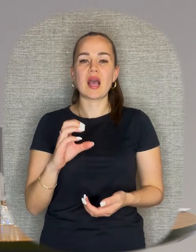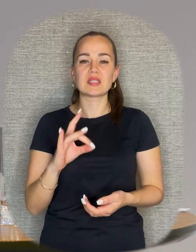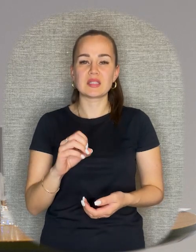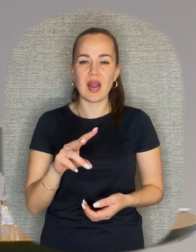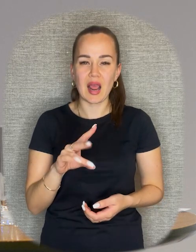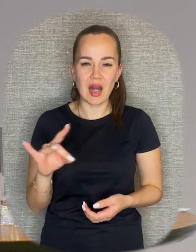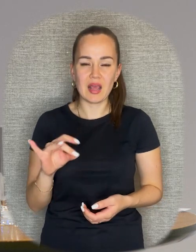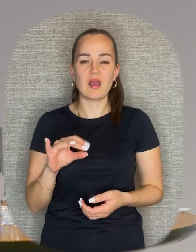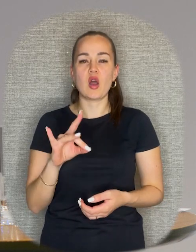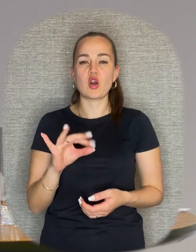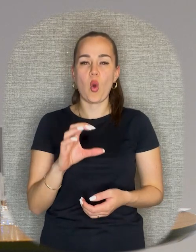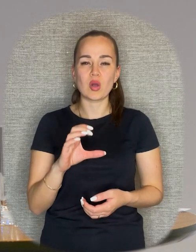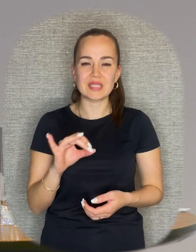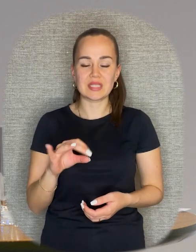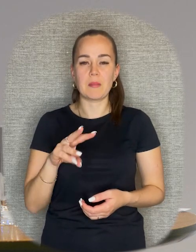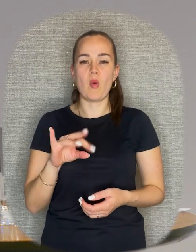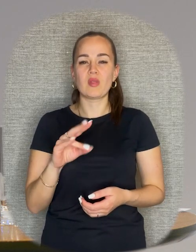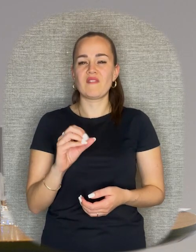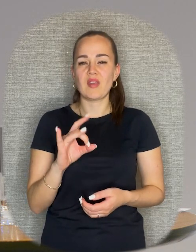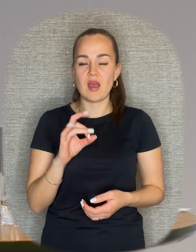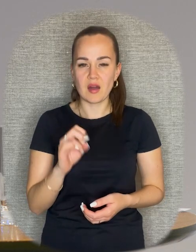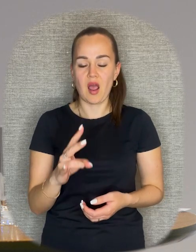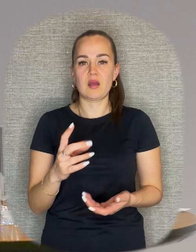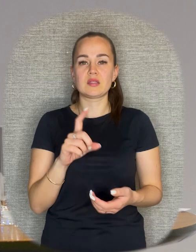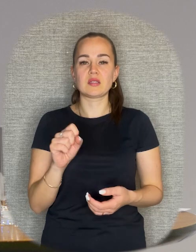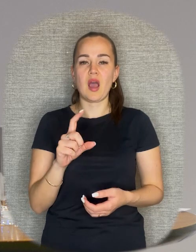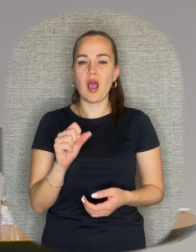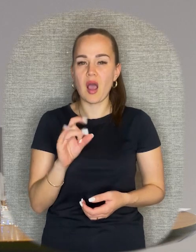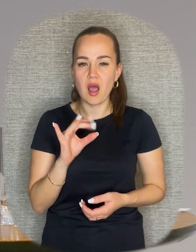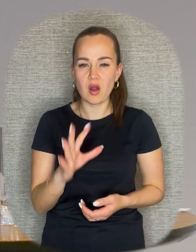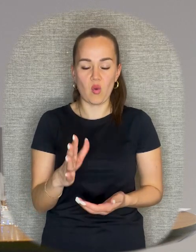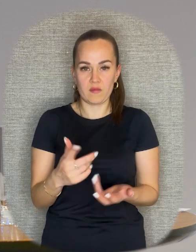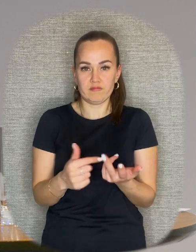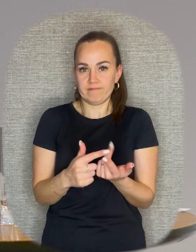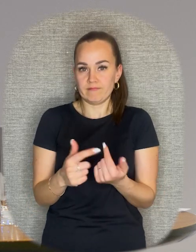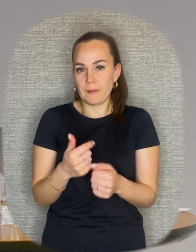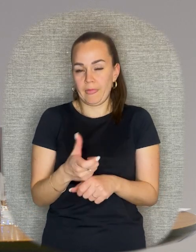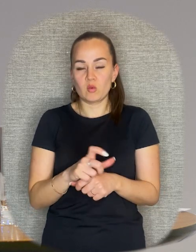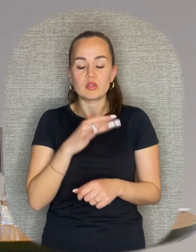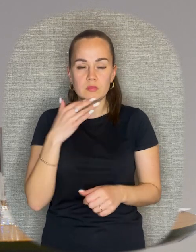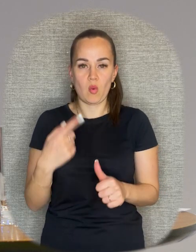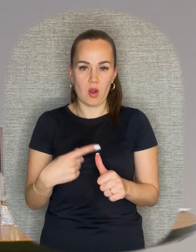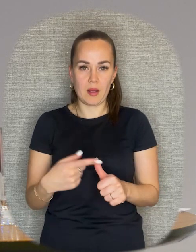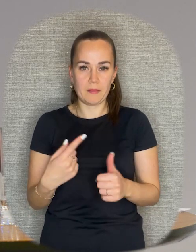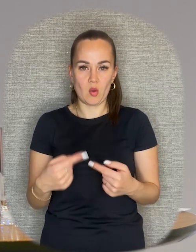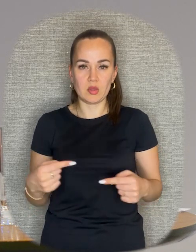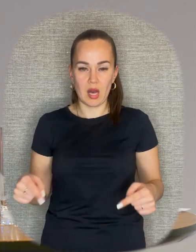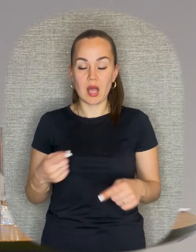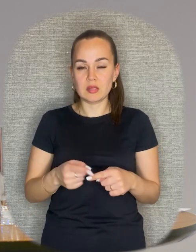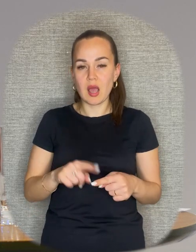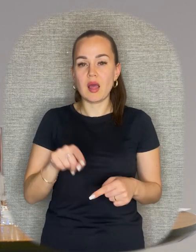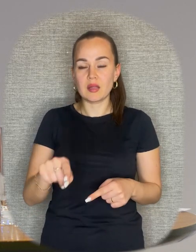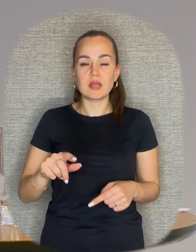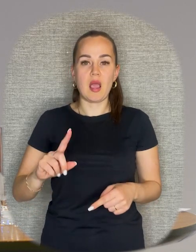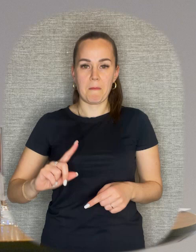стрели Росси Мафин кваренги воронихин Захаров те и опять же вот я даже перечисляю эти имена и мы с